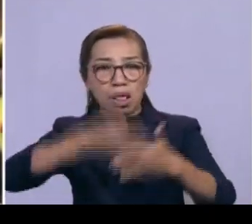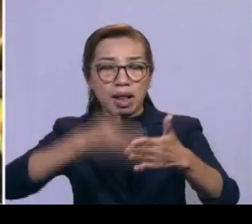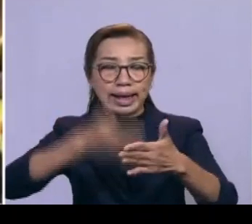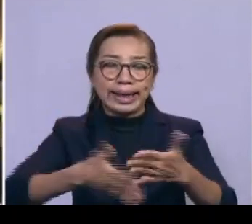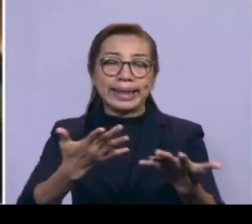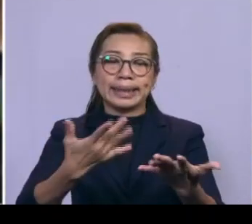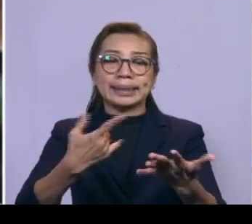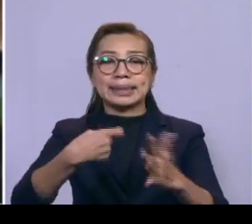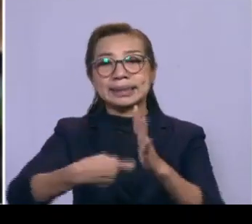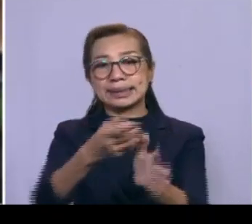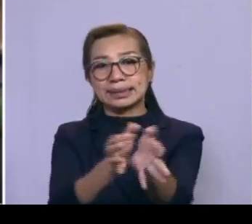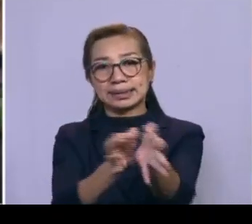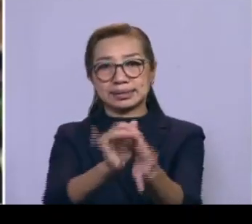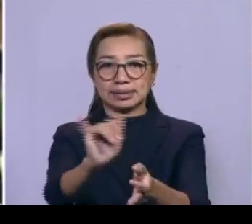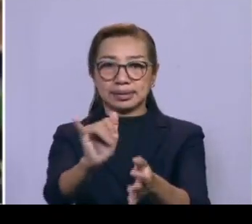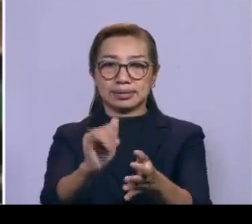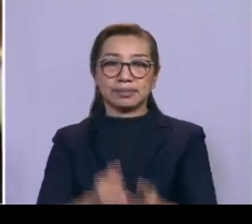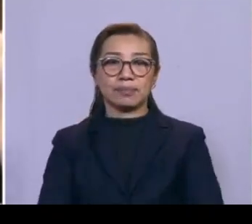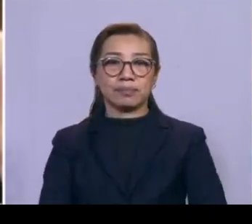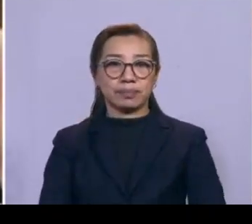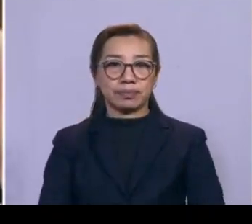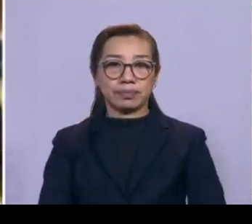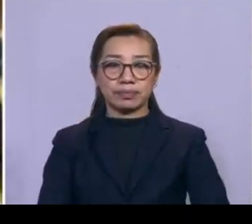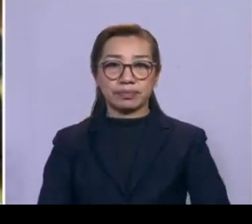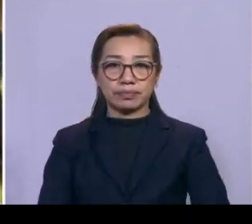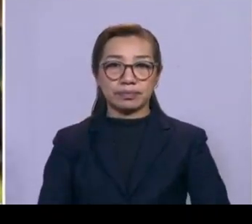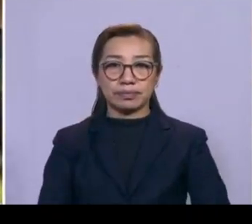าสได้ชี้แจงกันค่ะ